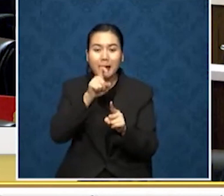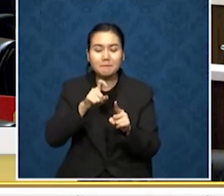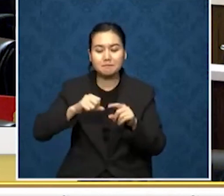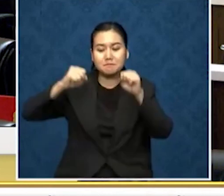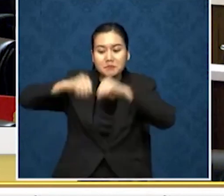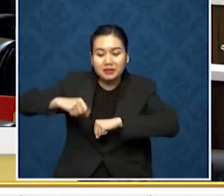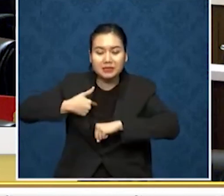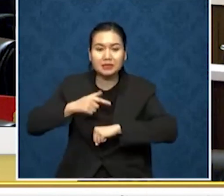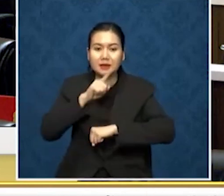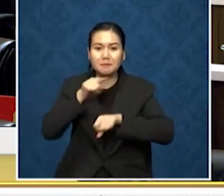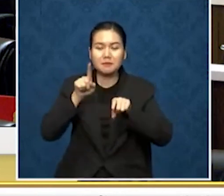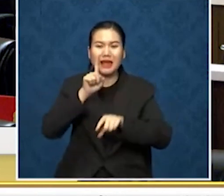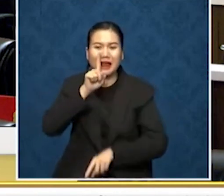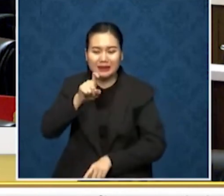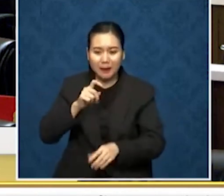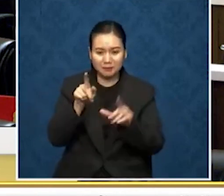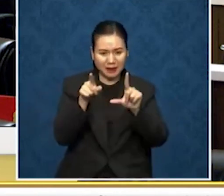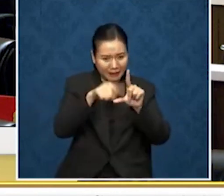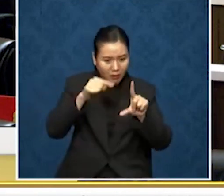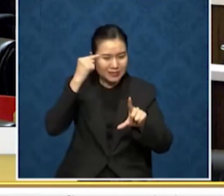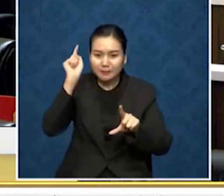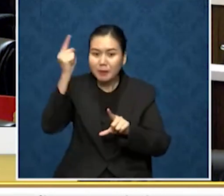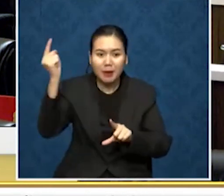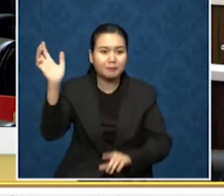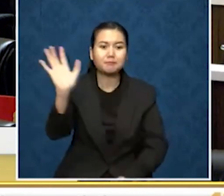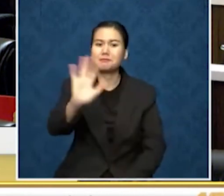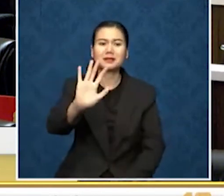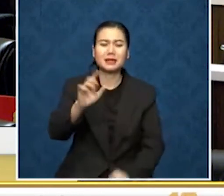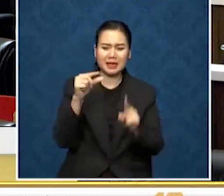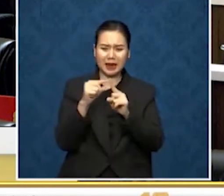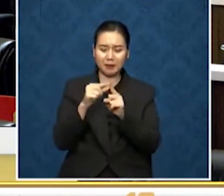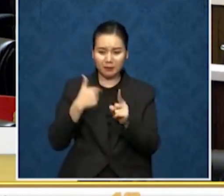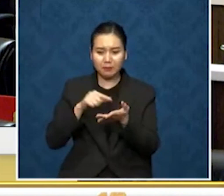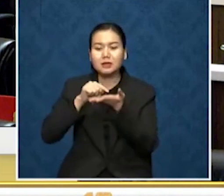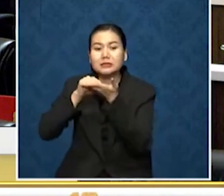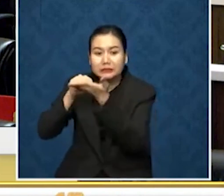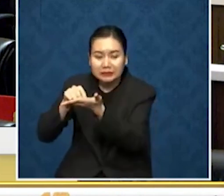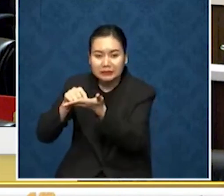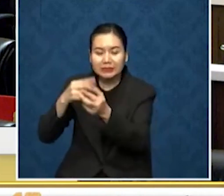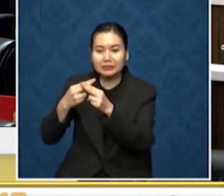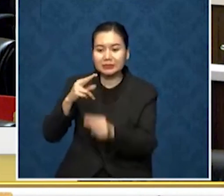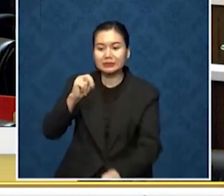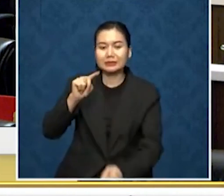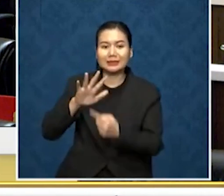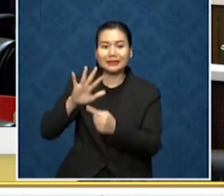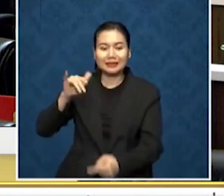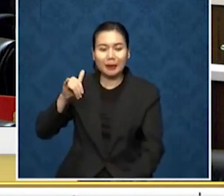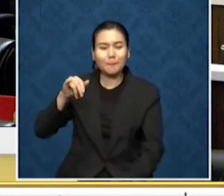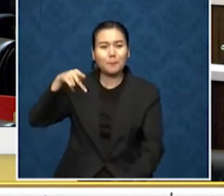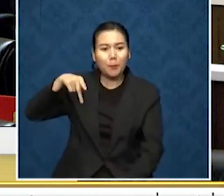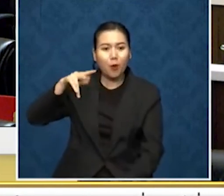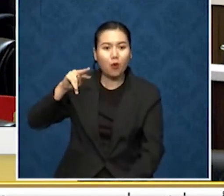ก็ไม่ใช่คำถามที่พรรคก้าไกลคิดขึ้นมาใหม่เป็นคำถามที่เคยถูกเสนอโดยคุณณัฐพงษ์เรืองปัญญาวุฒิจจากพรรคเกล้า